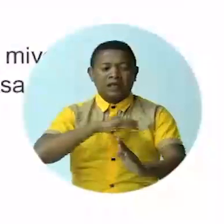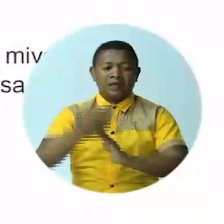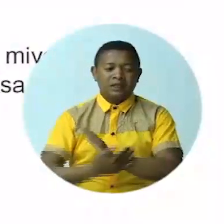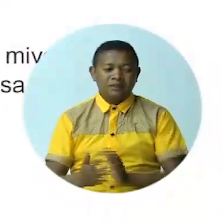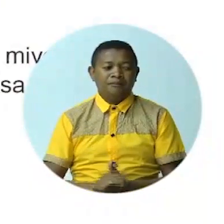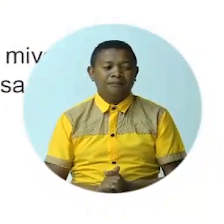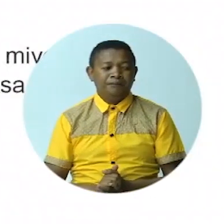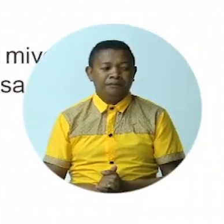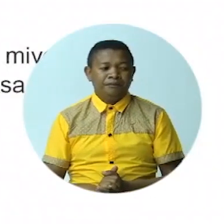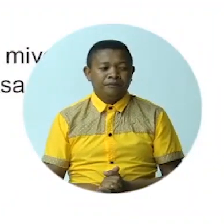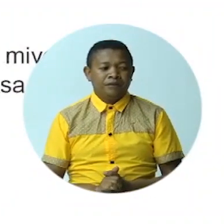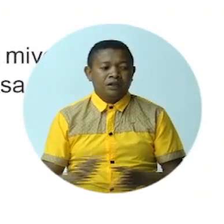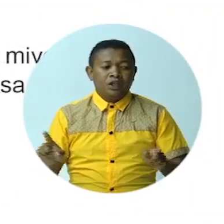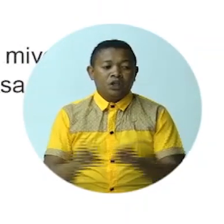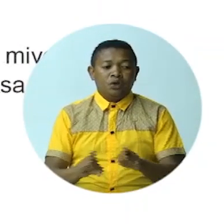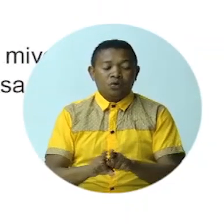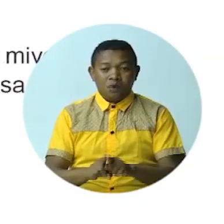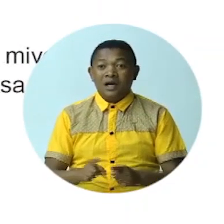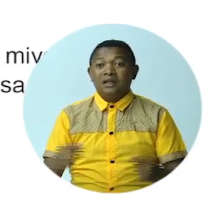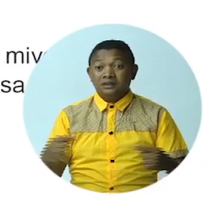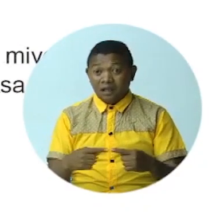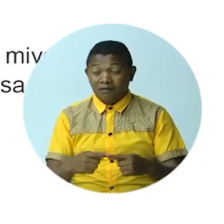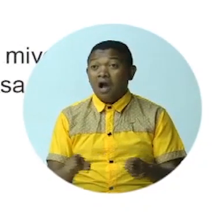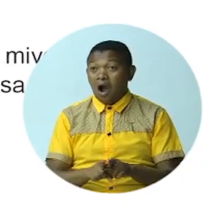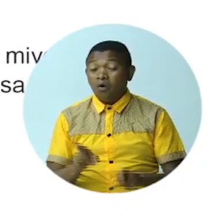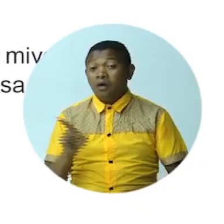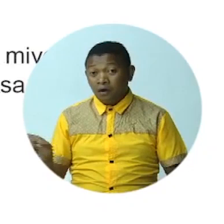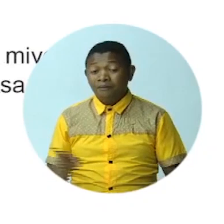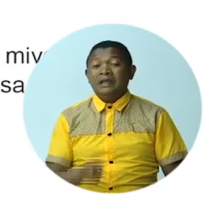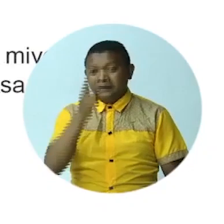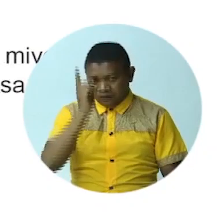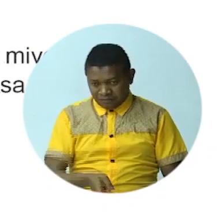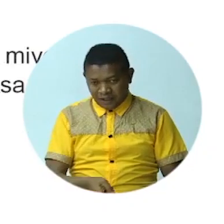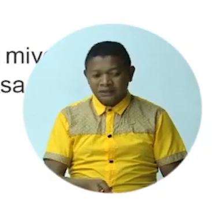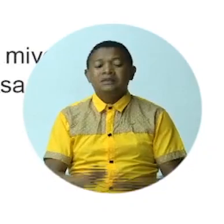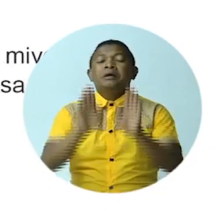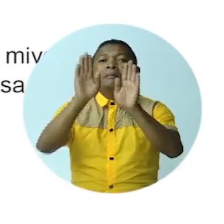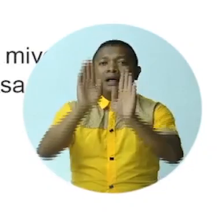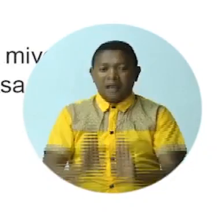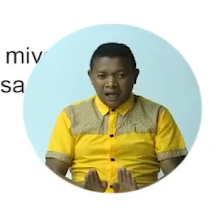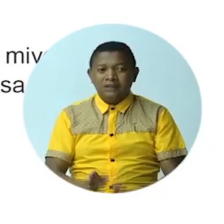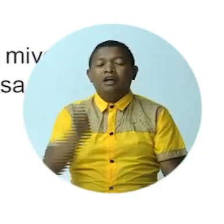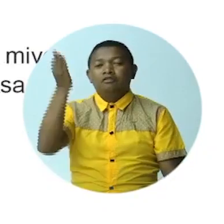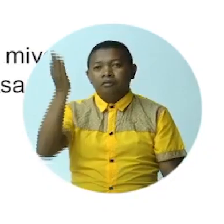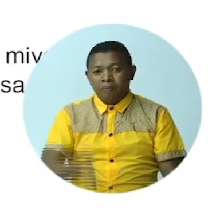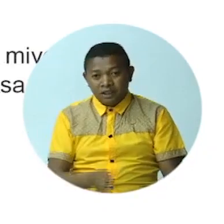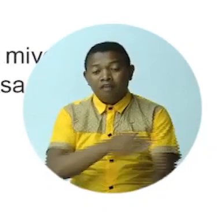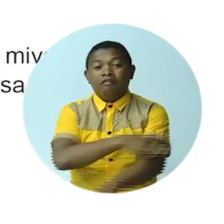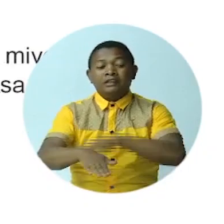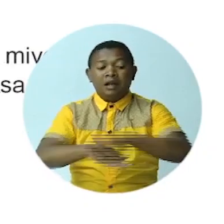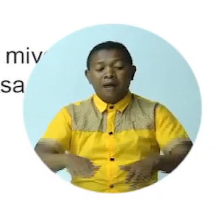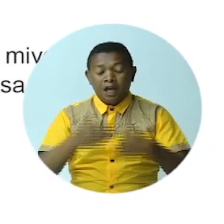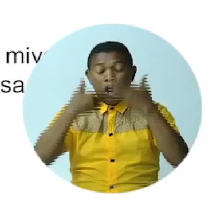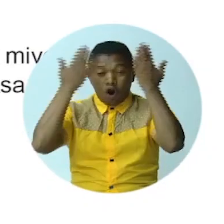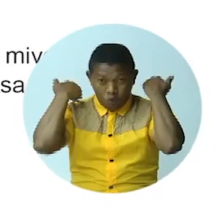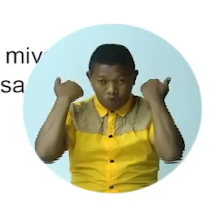mila ary tsy maintsy kosa manaja ny fepetra ara-pahasalamana ny olom-pirenena rehetra